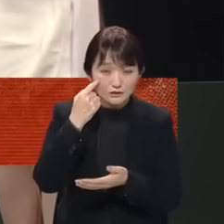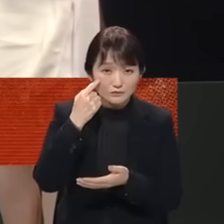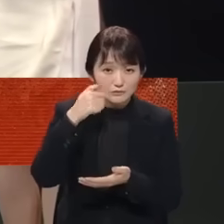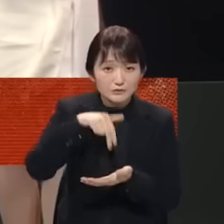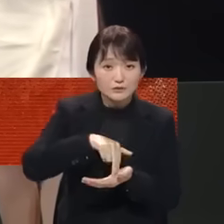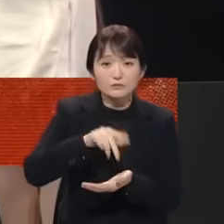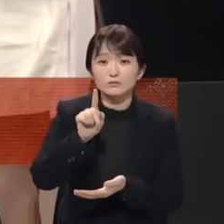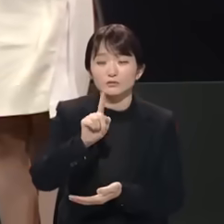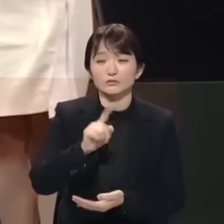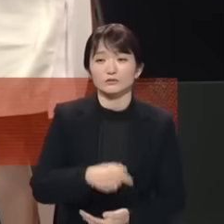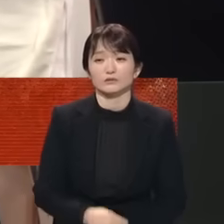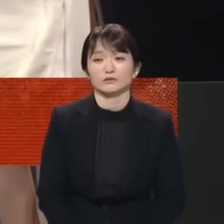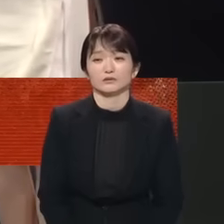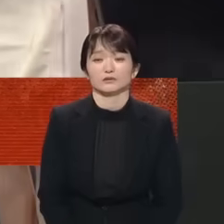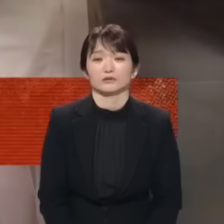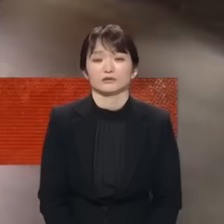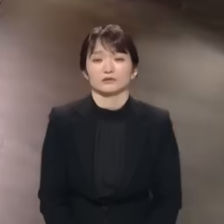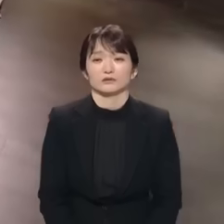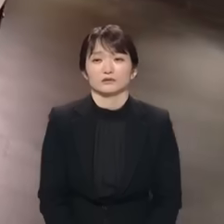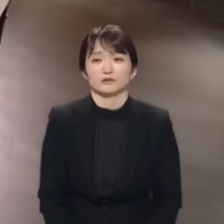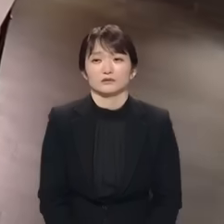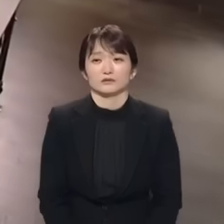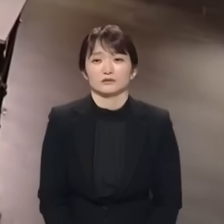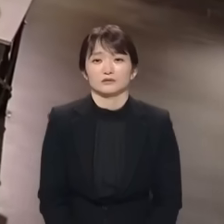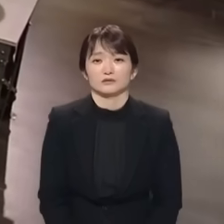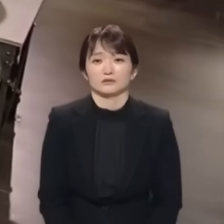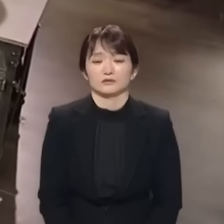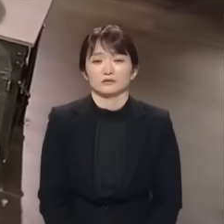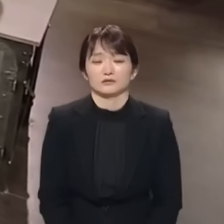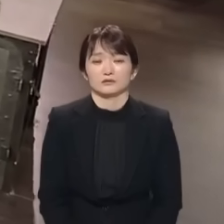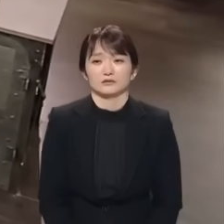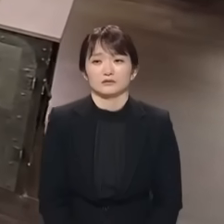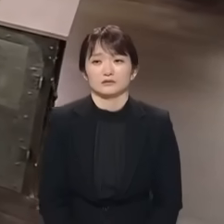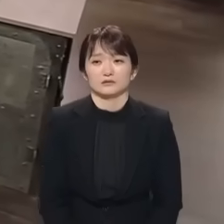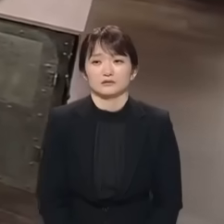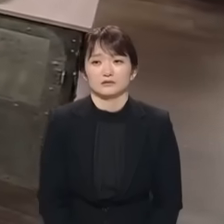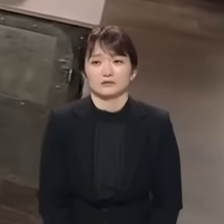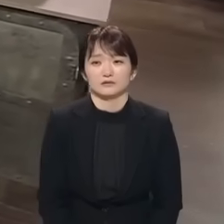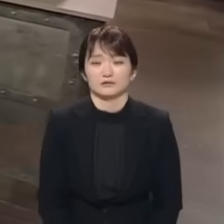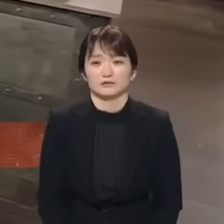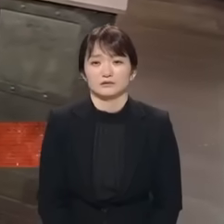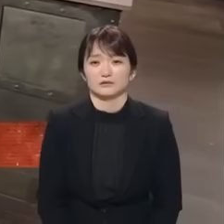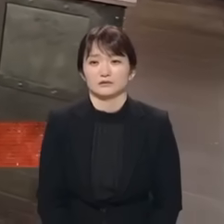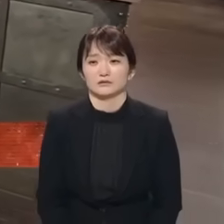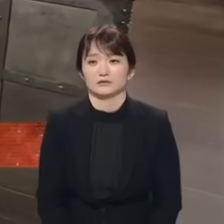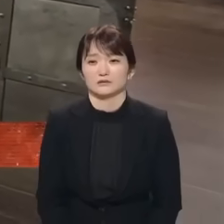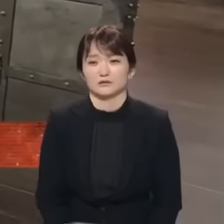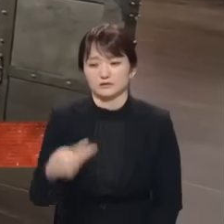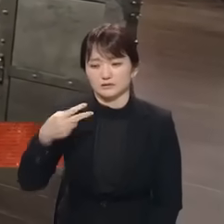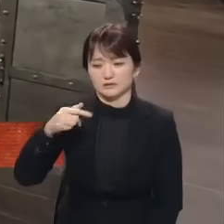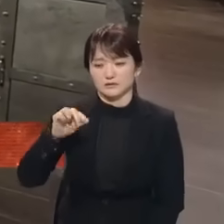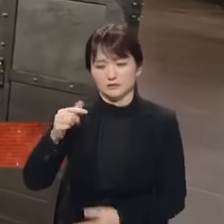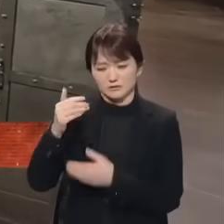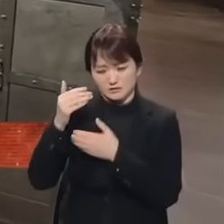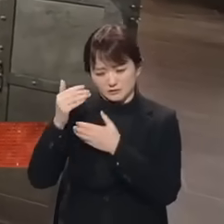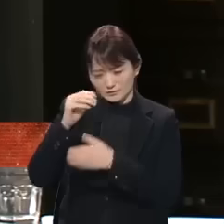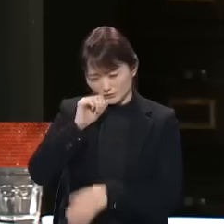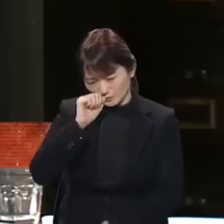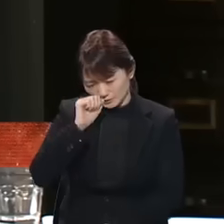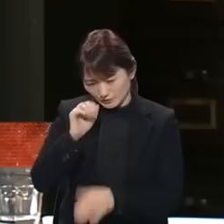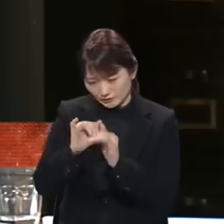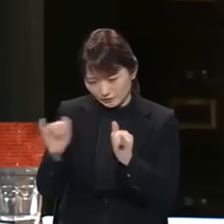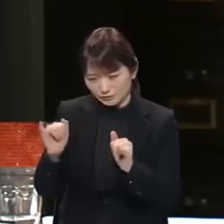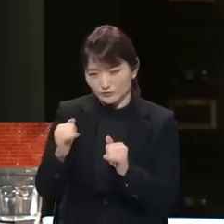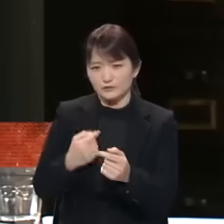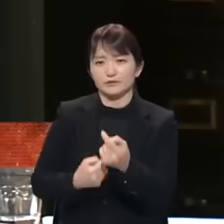해야 할까요 자 찐 사반 가족분의 제보인데 아 정말 제보를 하기까지